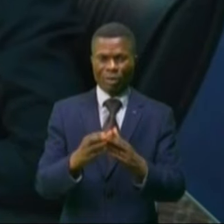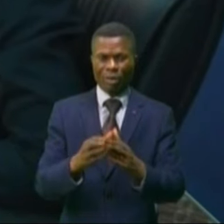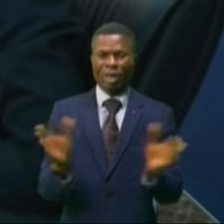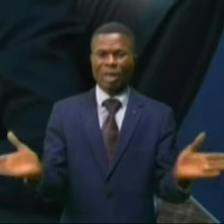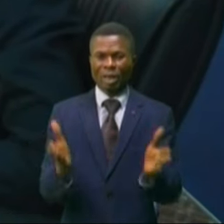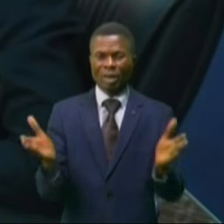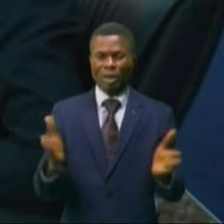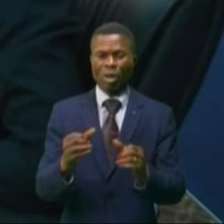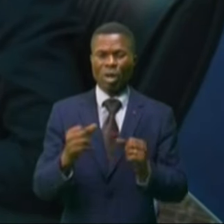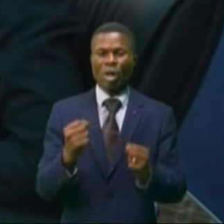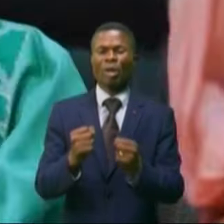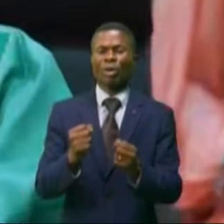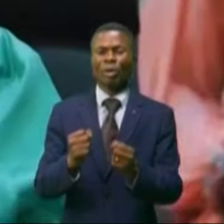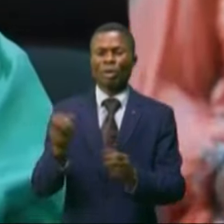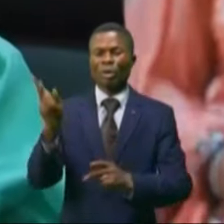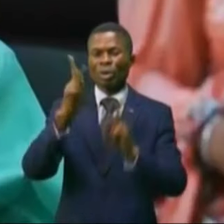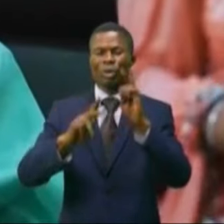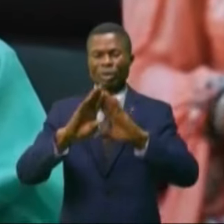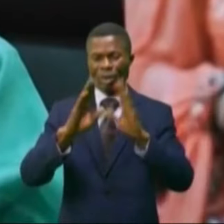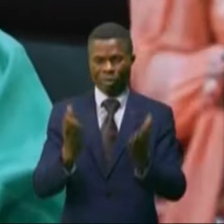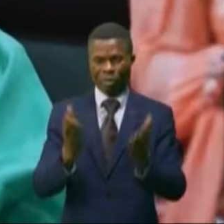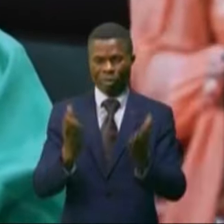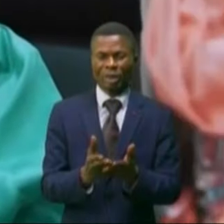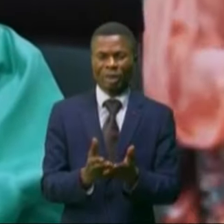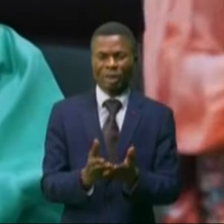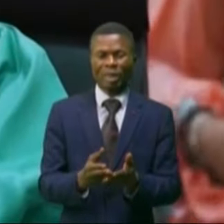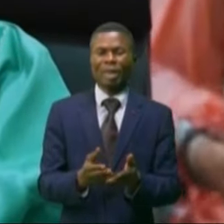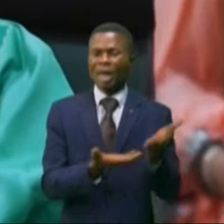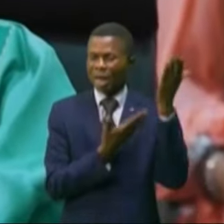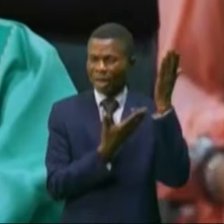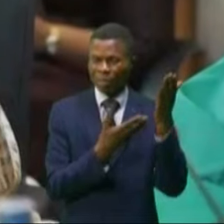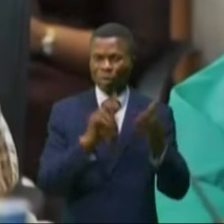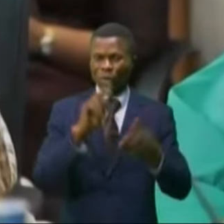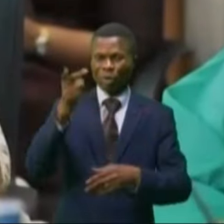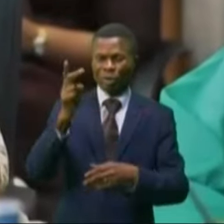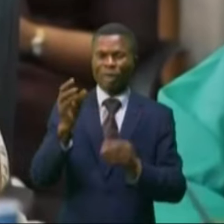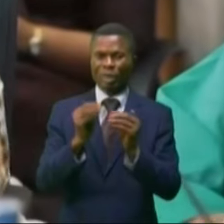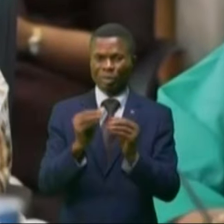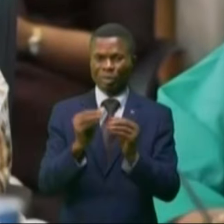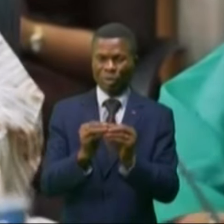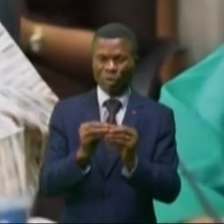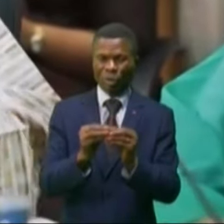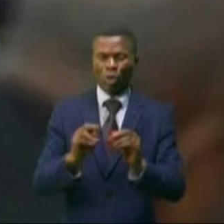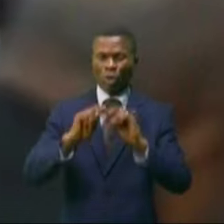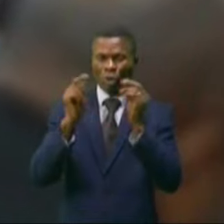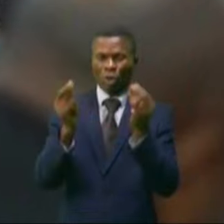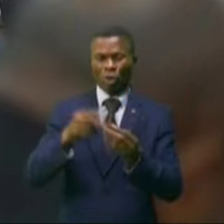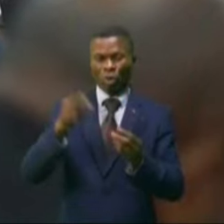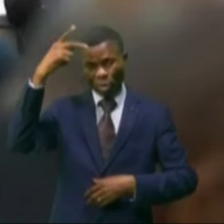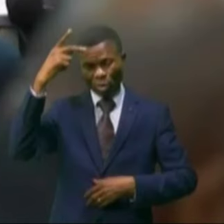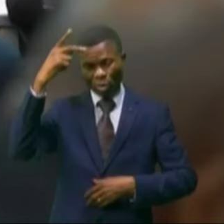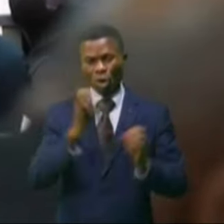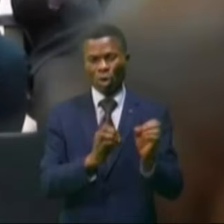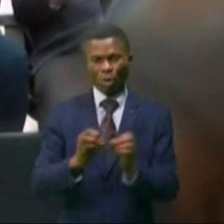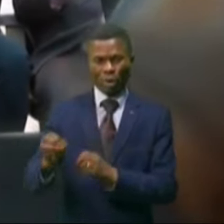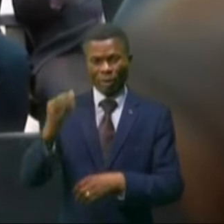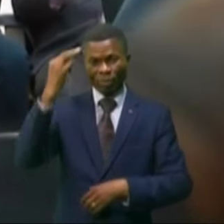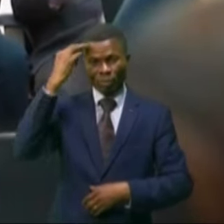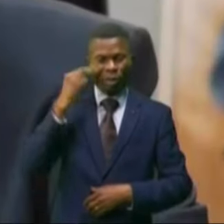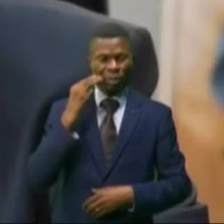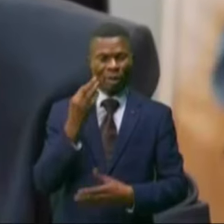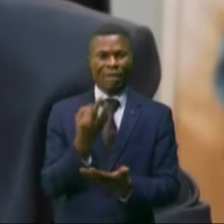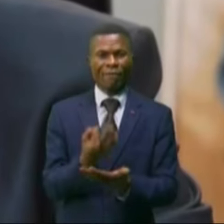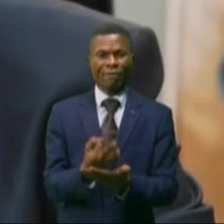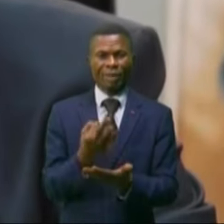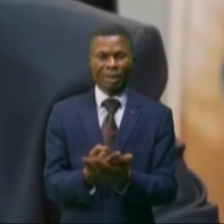renforcement du pouvoir d'achat de la population. C'est l'essentiel de la deuxième réunion de la Troïka politique présidée par le ministre des